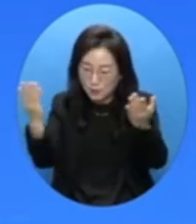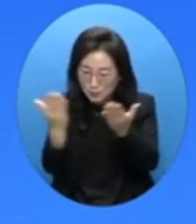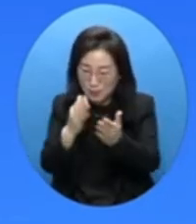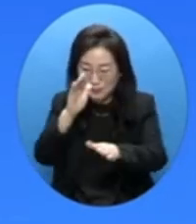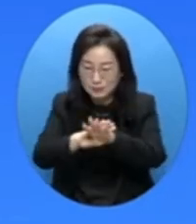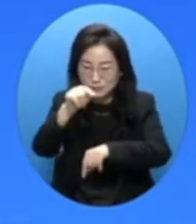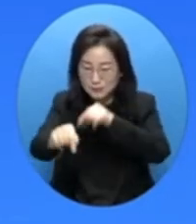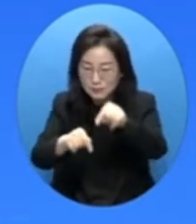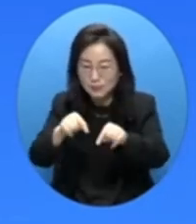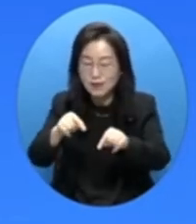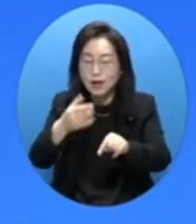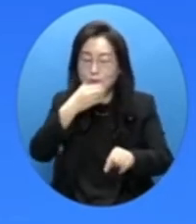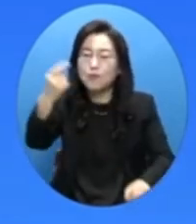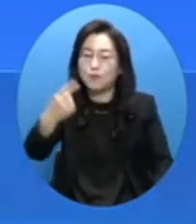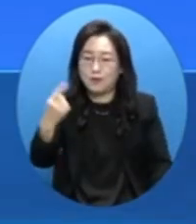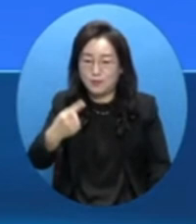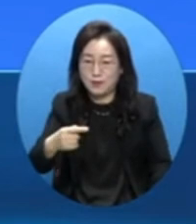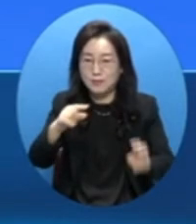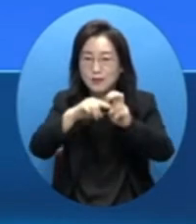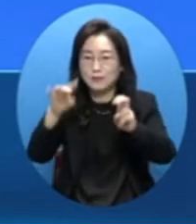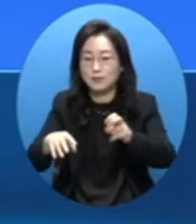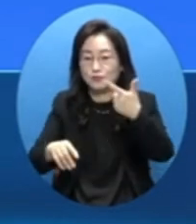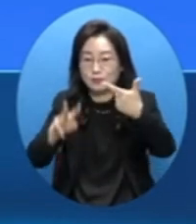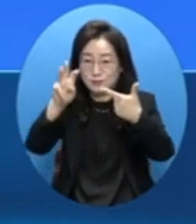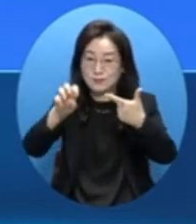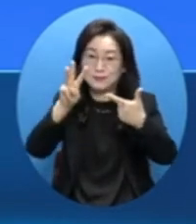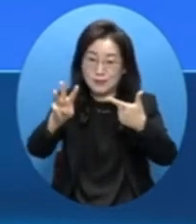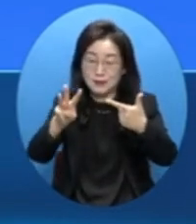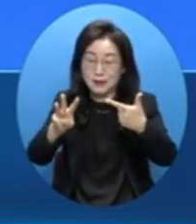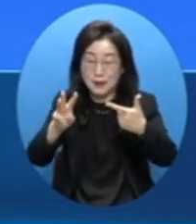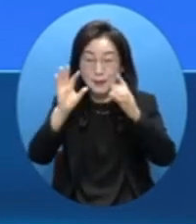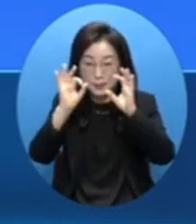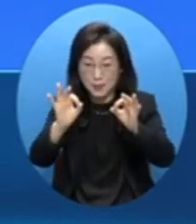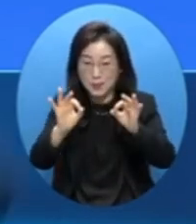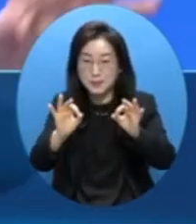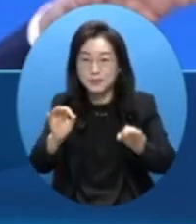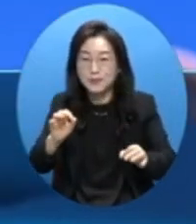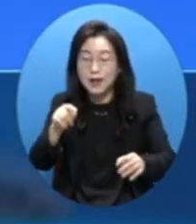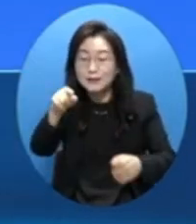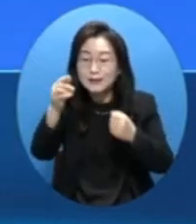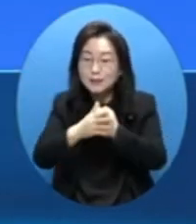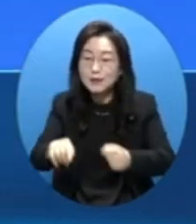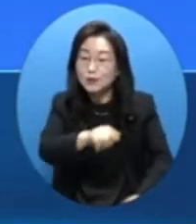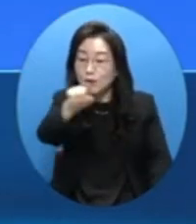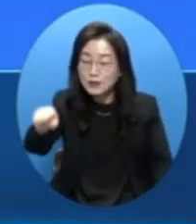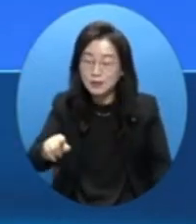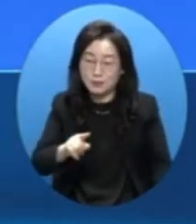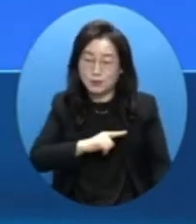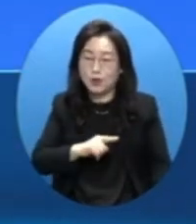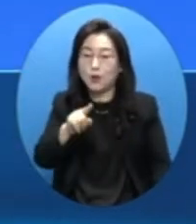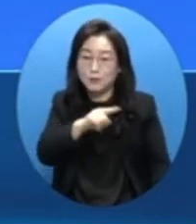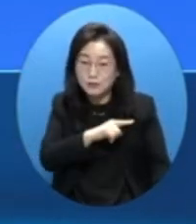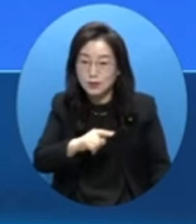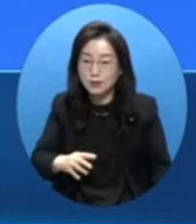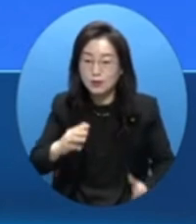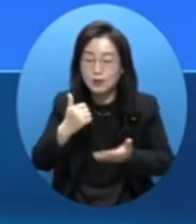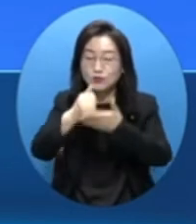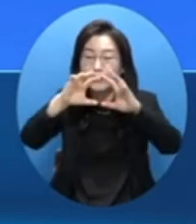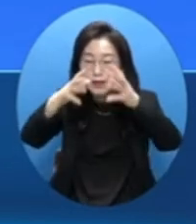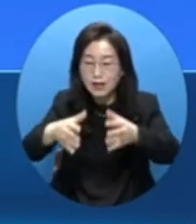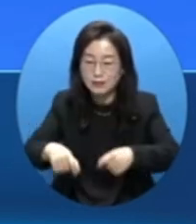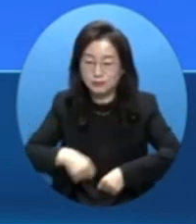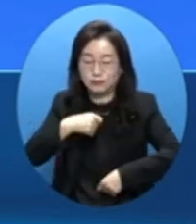복이 임하게 되는 것입니다 그래서 마태복음 6장 3절 3절은 말씀합니다 그런즉 너희는 먼저 먼저 그의 나라와